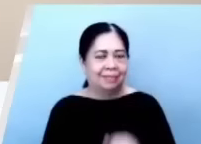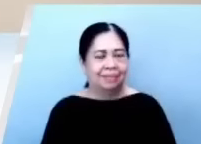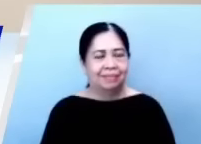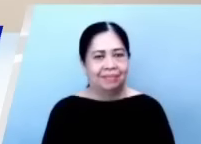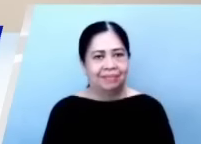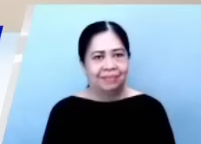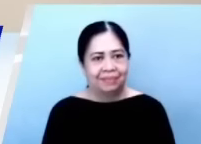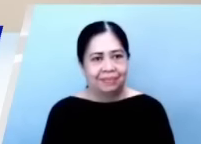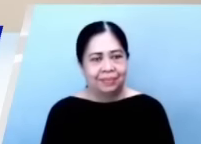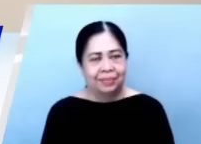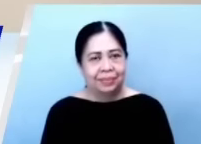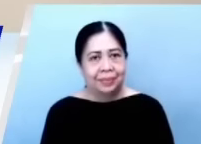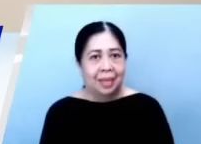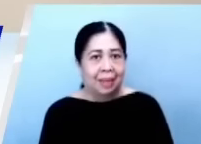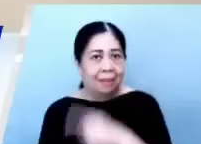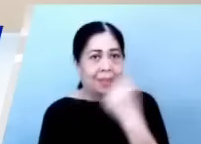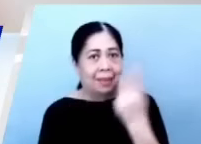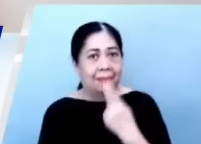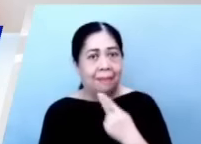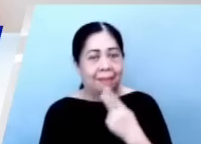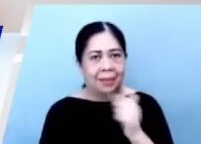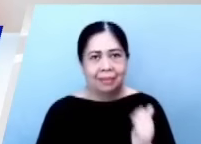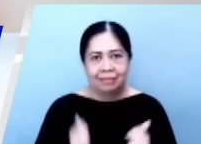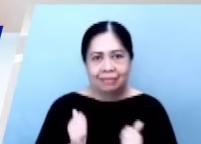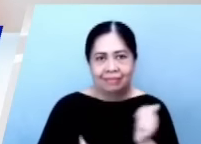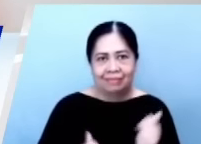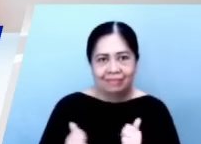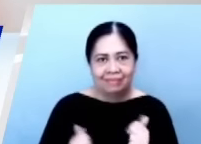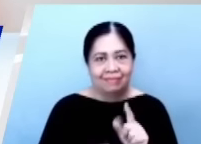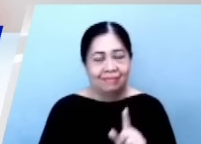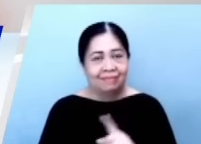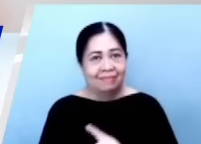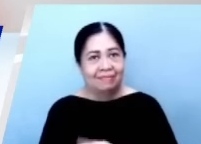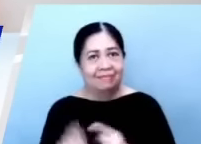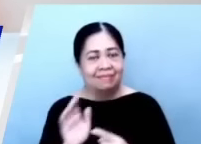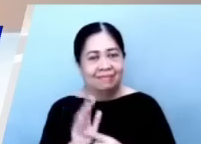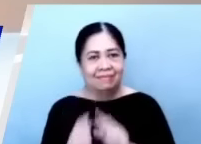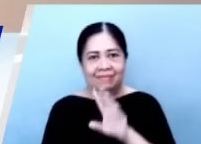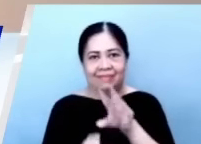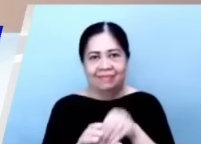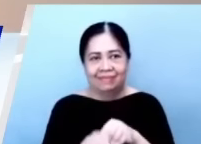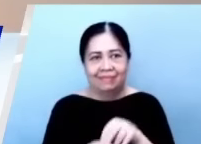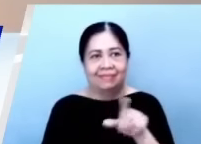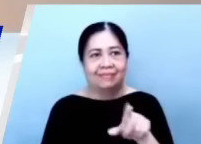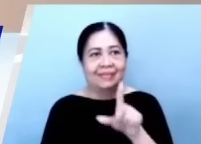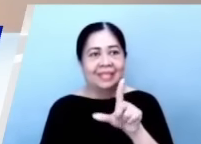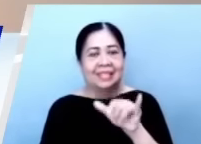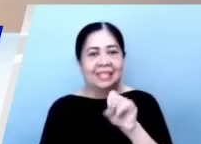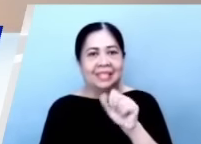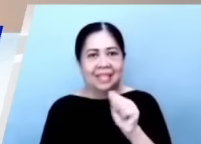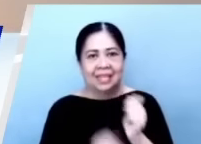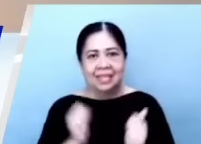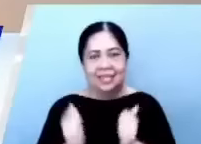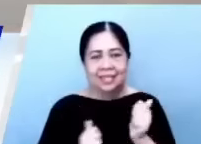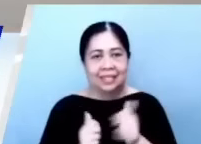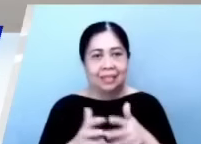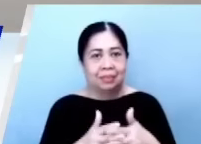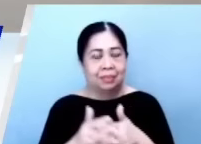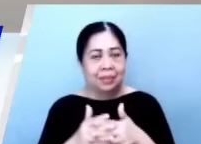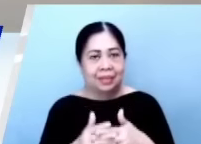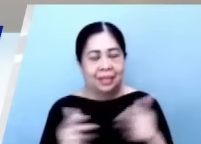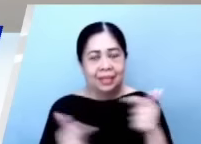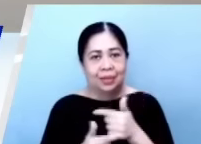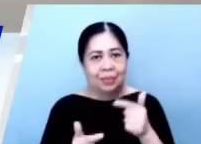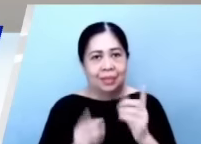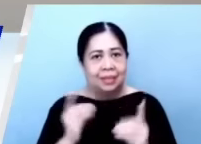Blackpink Lisa in her acting era? Sasabak na rin kasi si Lisa sa acting sa American hit comedy drama series